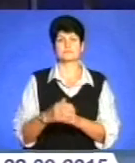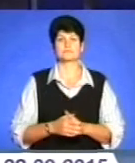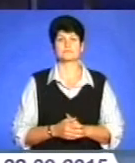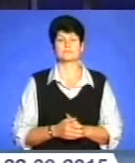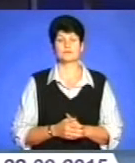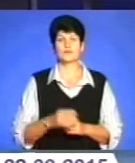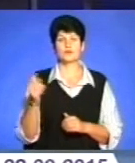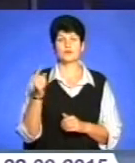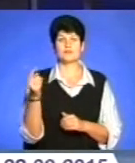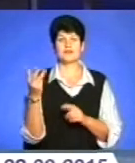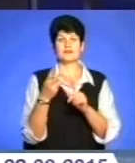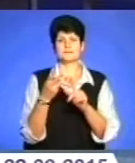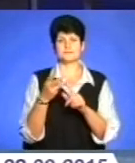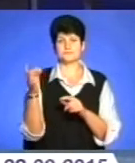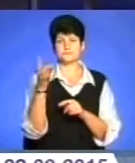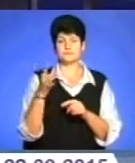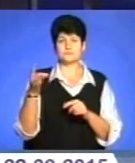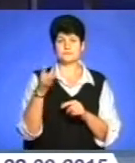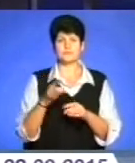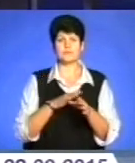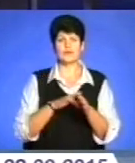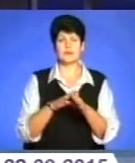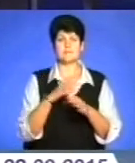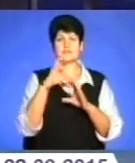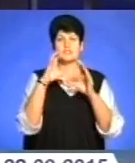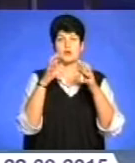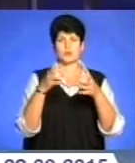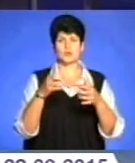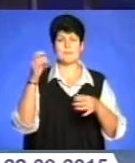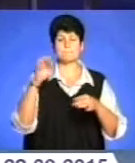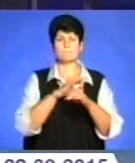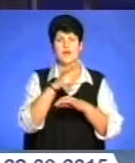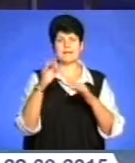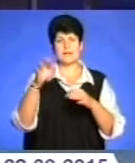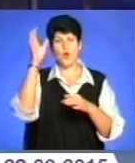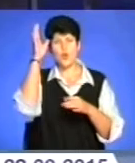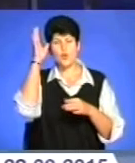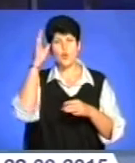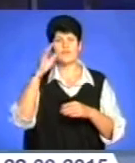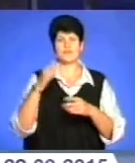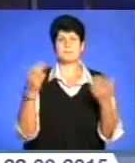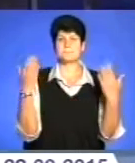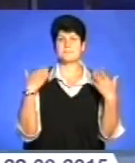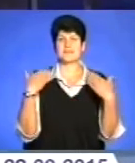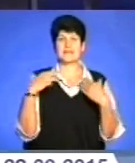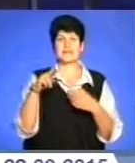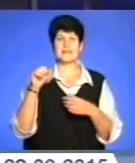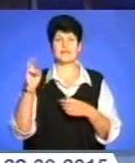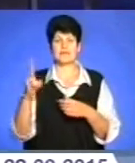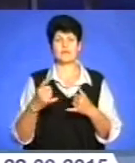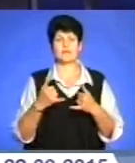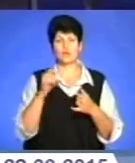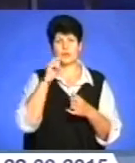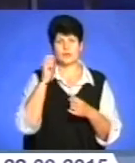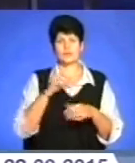У Тернополі втретє реалізували міжнародний проєкт «Наукові пікніки в Україні». У рамках заходу представники різноманітних організацій та